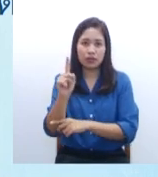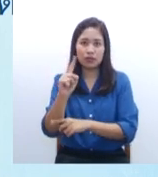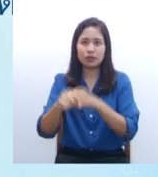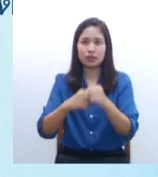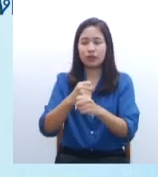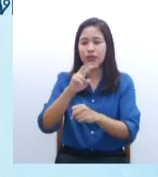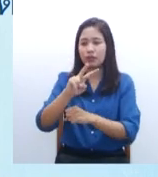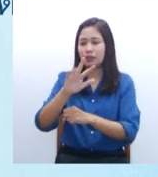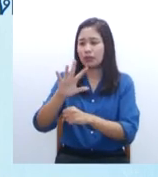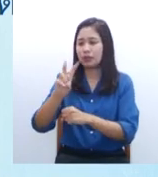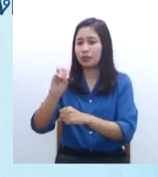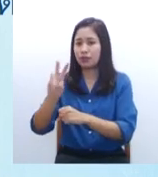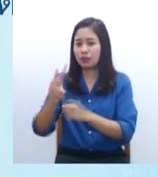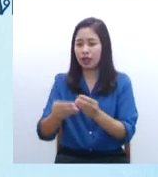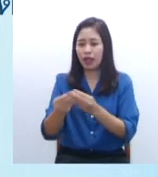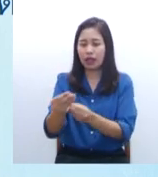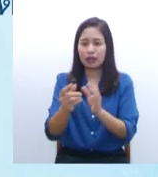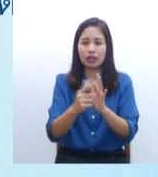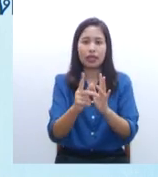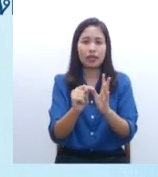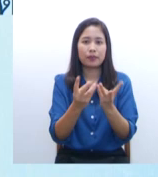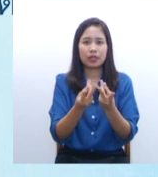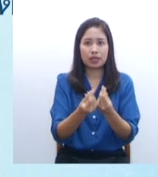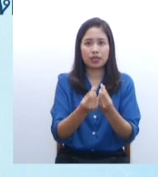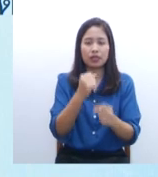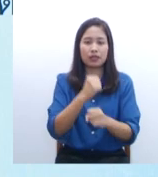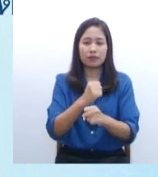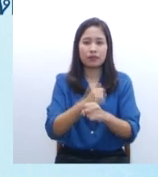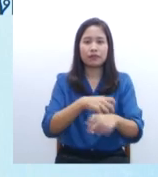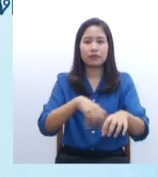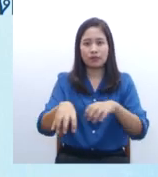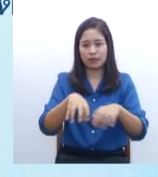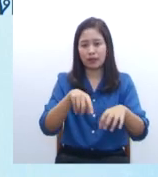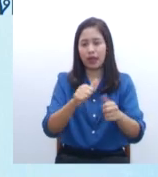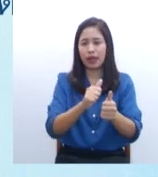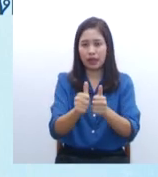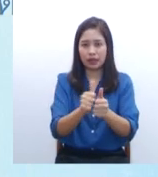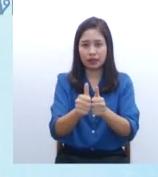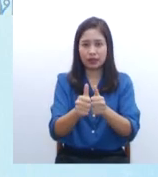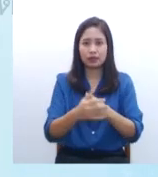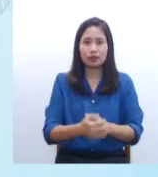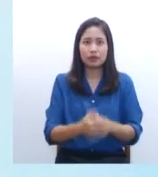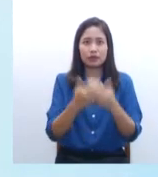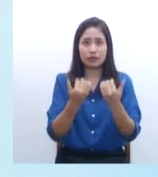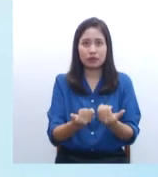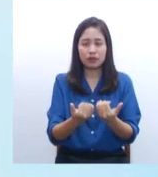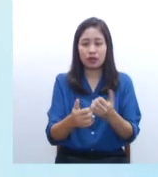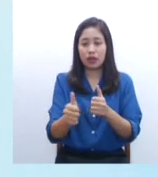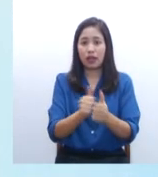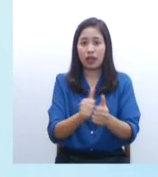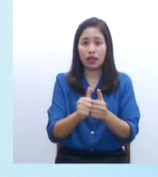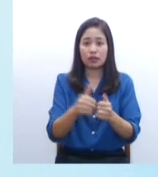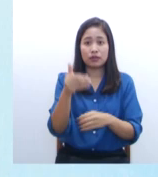2562โดยมอบหมายให้สำนักงานเขตพื้นที่การศึกษาเป็นผู้ดำเนินการในการจัดการแข่งขันซึ่งการแข่งขันในระดับชาตินะครับ